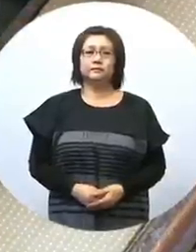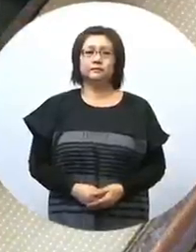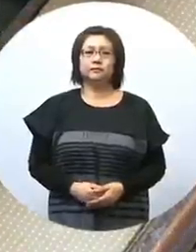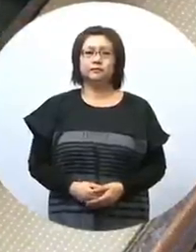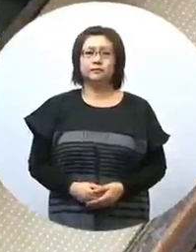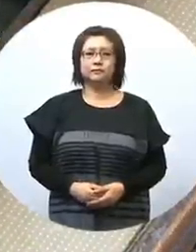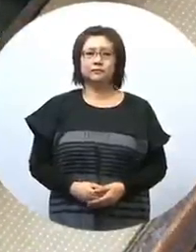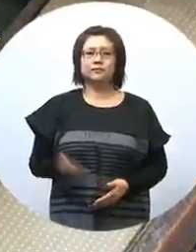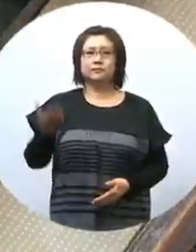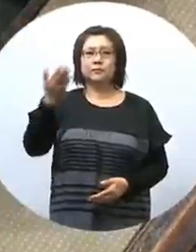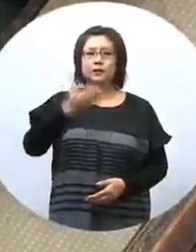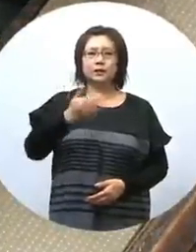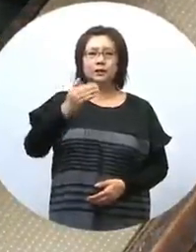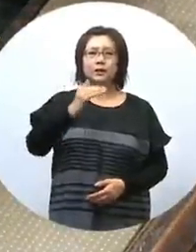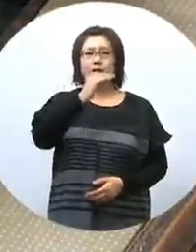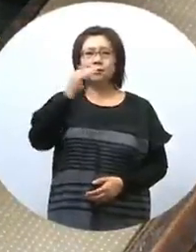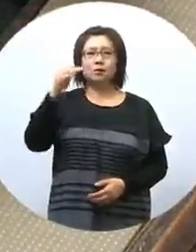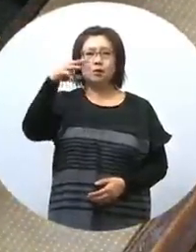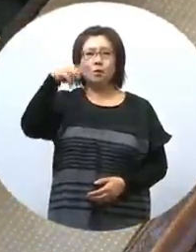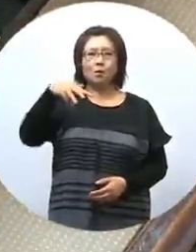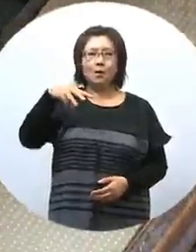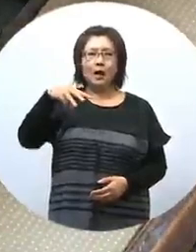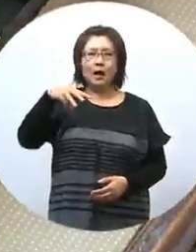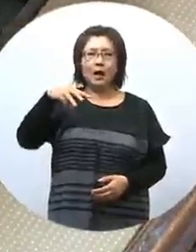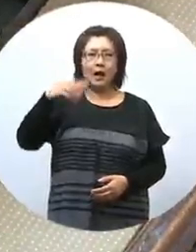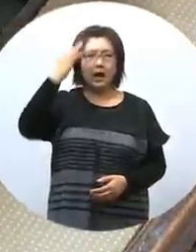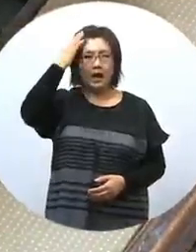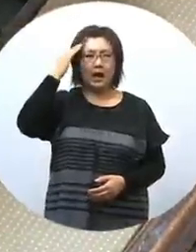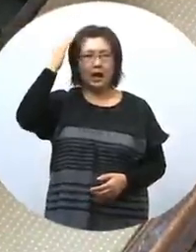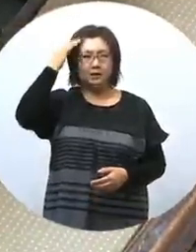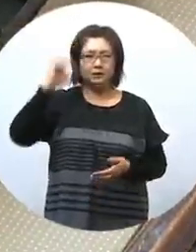ごま油を敷き、中火で焼いていきます。